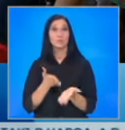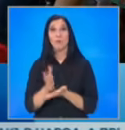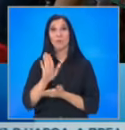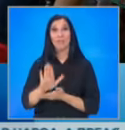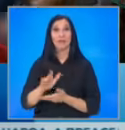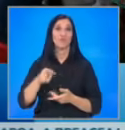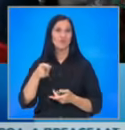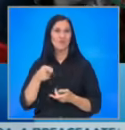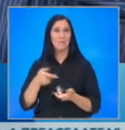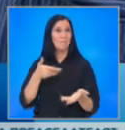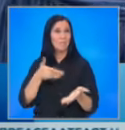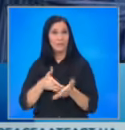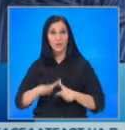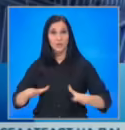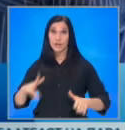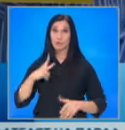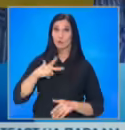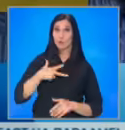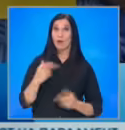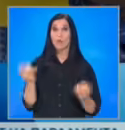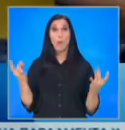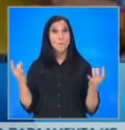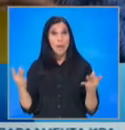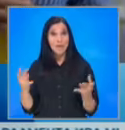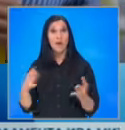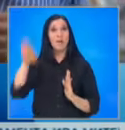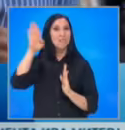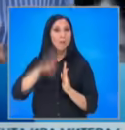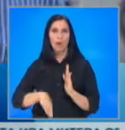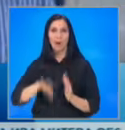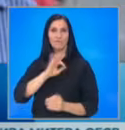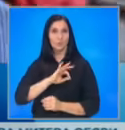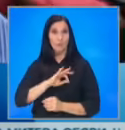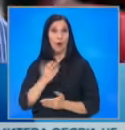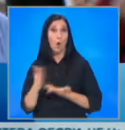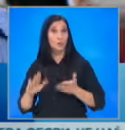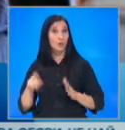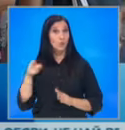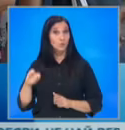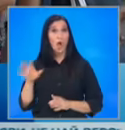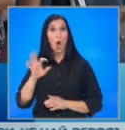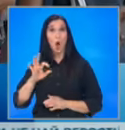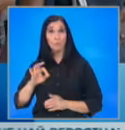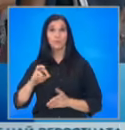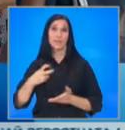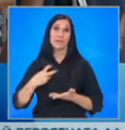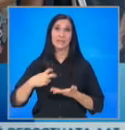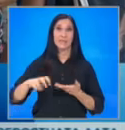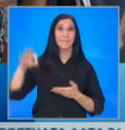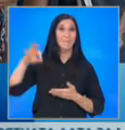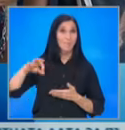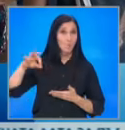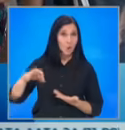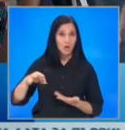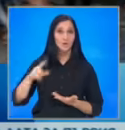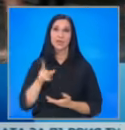децата им и откъм социални умения, а и намалява успеха им. Отделно от това омбудсманът излезе с препоръка, че